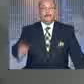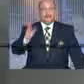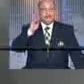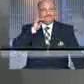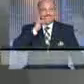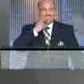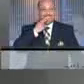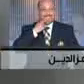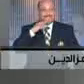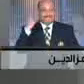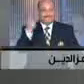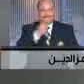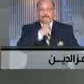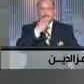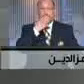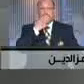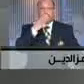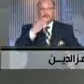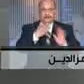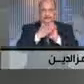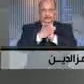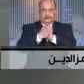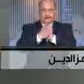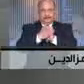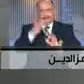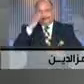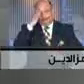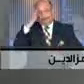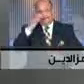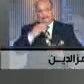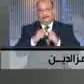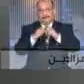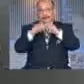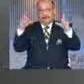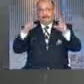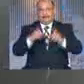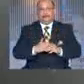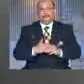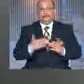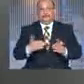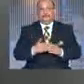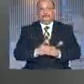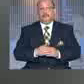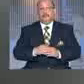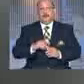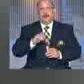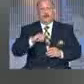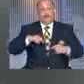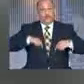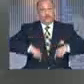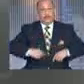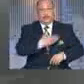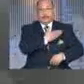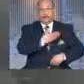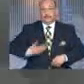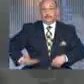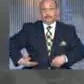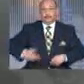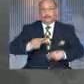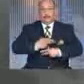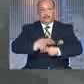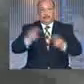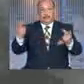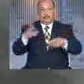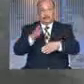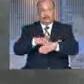النشرة المسائية الأولى للأخبار، أهلا بكم. جاء في بلاغ لوزارة الداخلية أنها تطلب من كافة وسائل الأعلام عدم